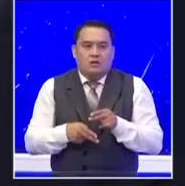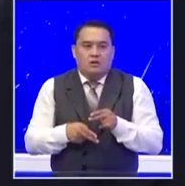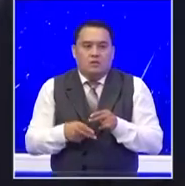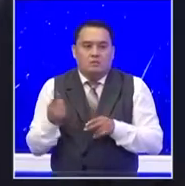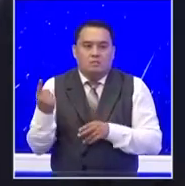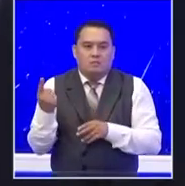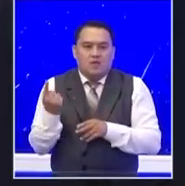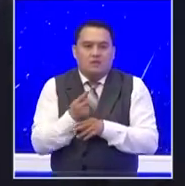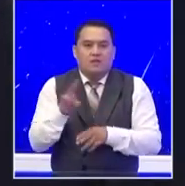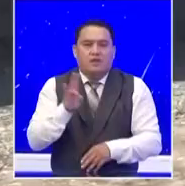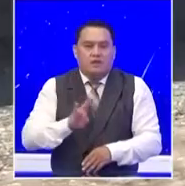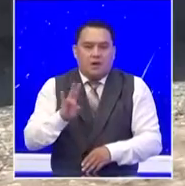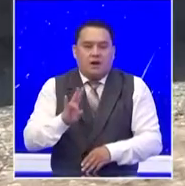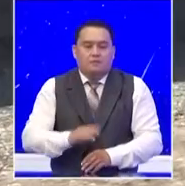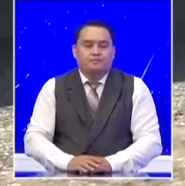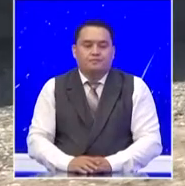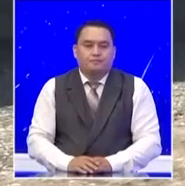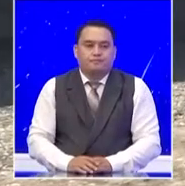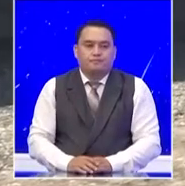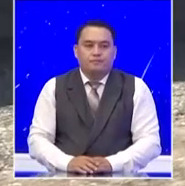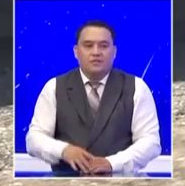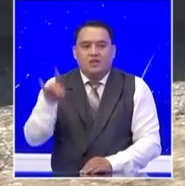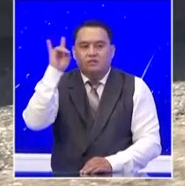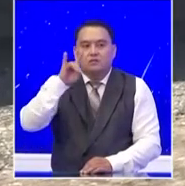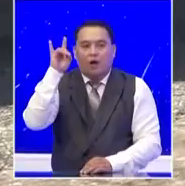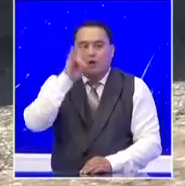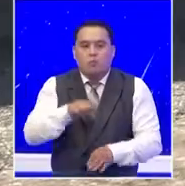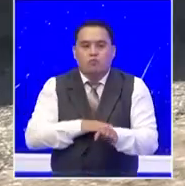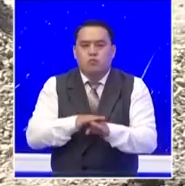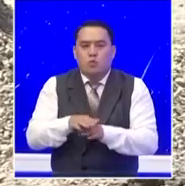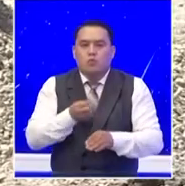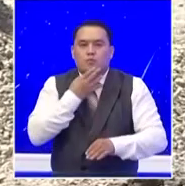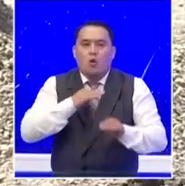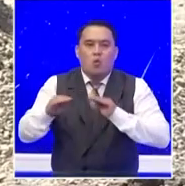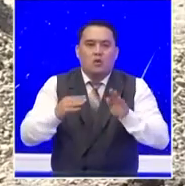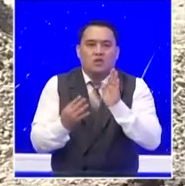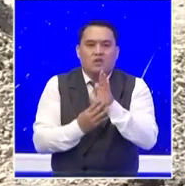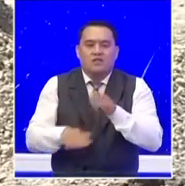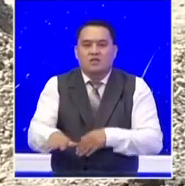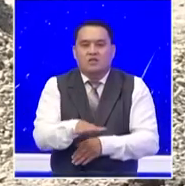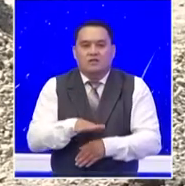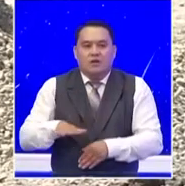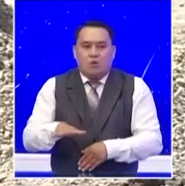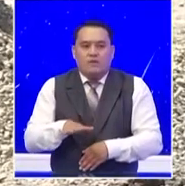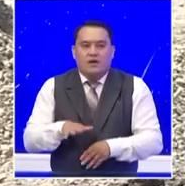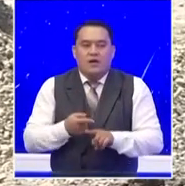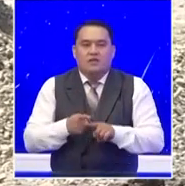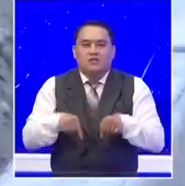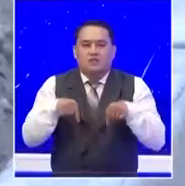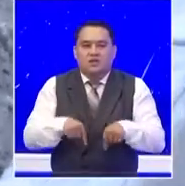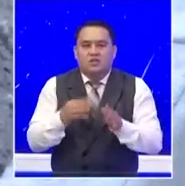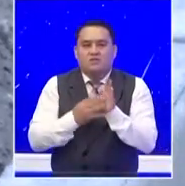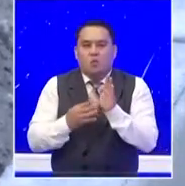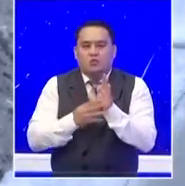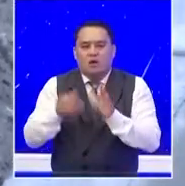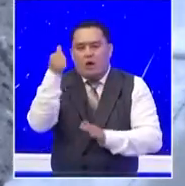1 ноября. В самом центре Саркана полным ходом идут работы по благоустройству 9 дворов многоэтажного сектора. Здесь с 90-х